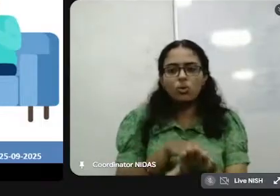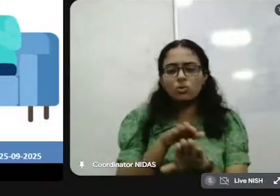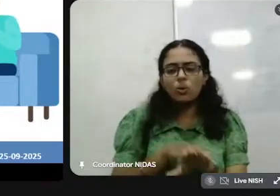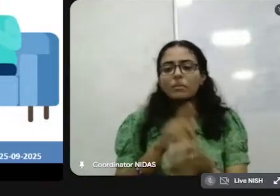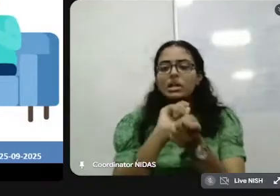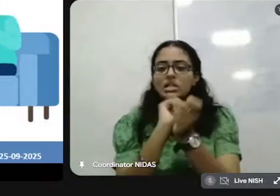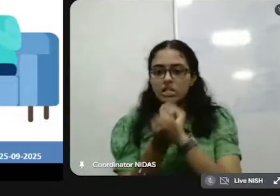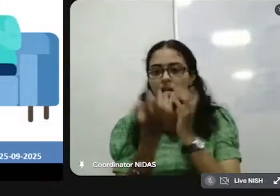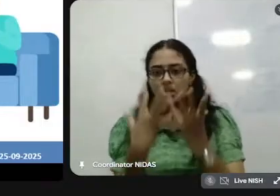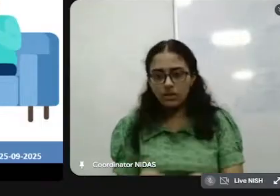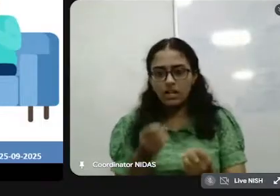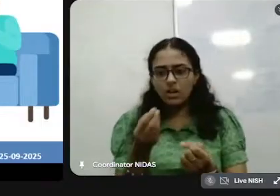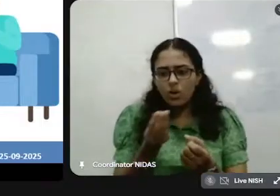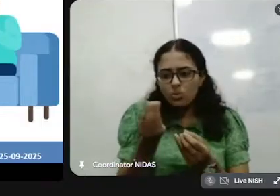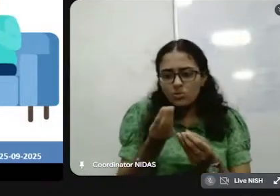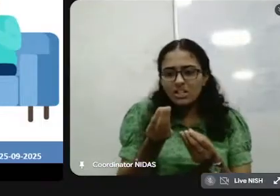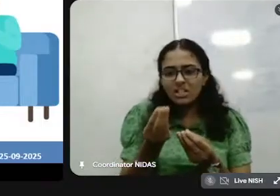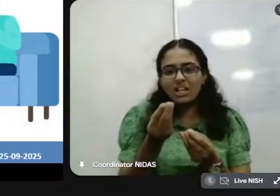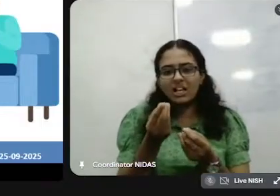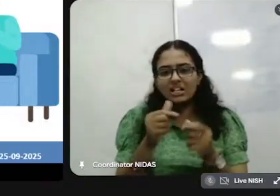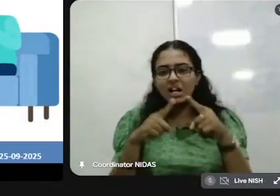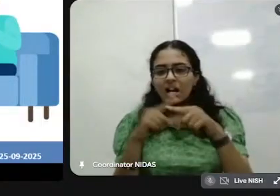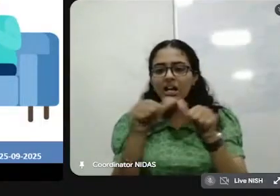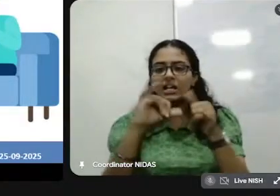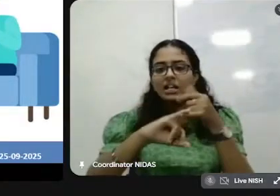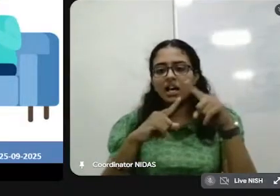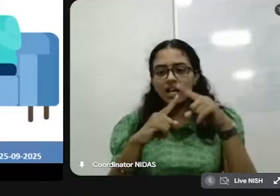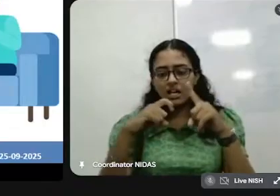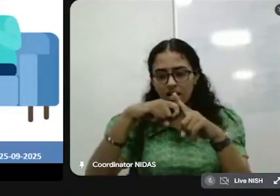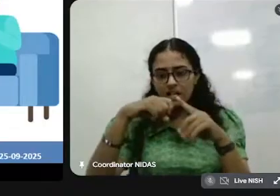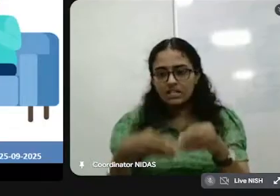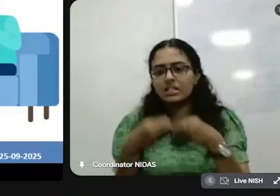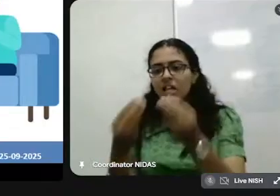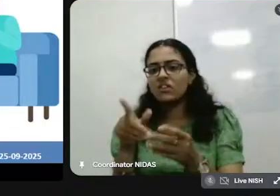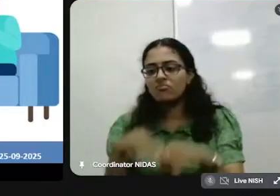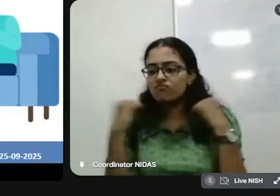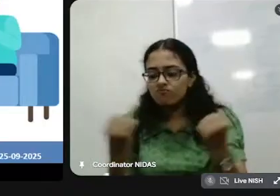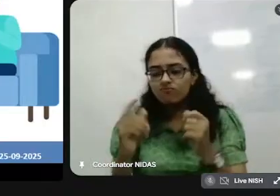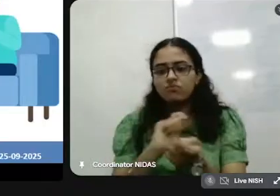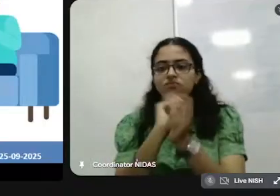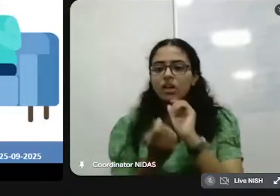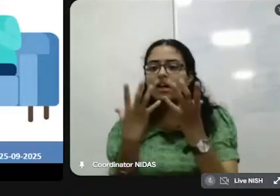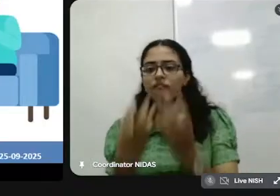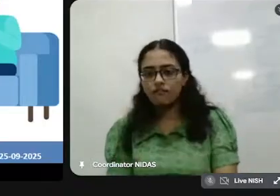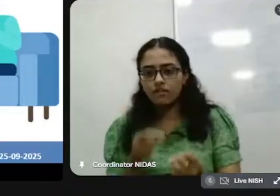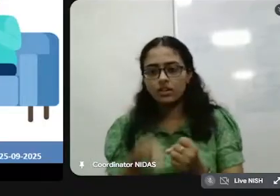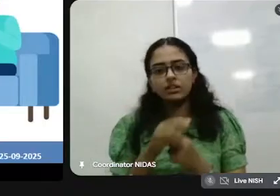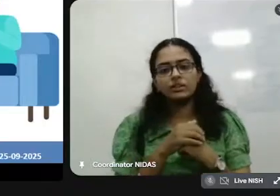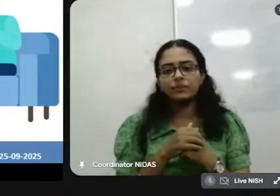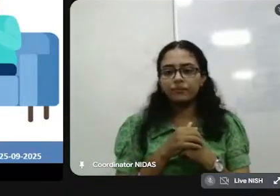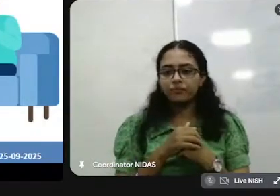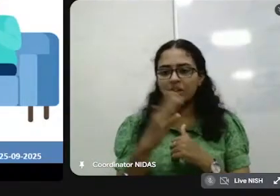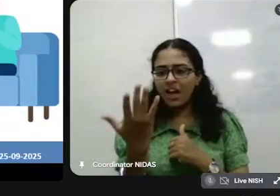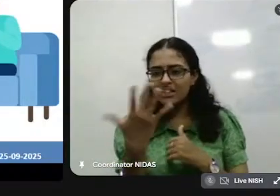ചെറിയ ടാസ്കുകളൊക്കെ കൊടുത്ത് ആക്റ്റീവ് ആക്കി എടുക്കാം. അപ്പൊ എപ്പോഴും കിടക്കുന്ന ആളോട് ചിലപ്പോൾ ഒരു 5 മിനിറ്റ് ബാൽക്കണി പോയി നിൽക്കാനോ